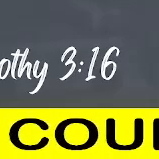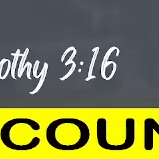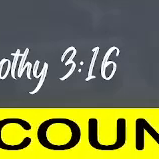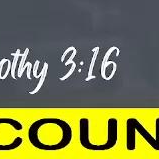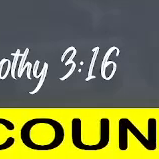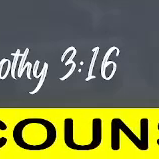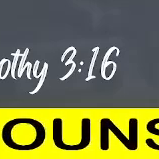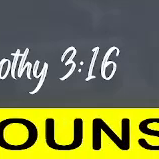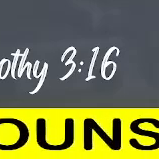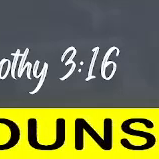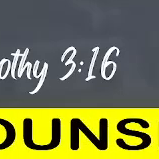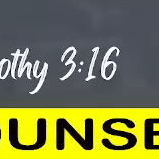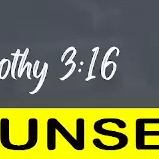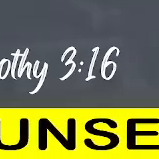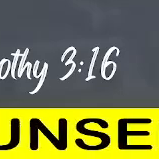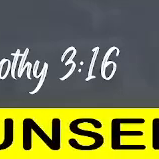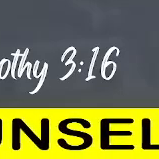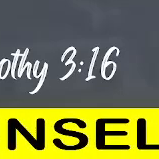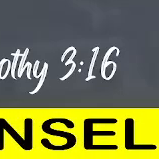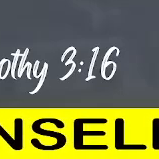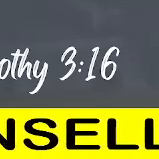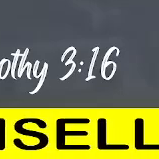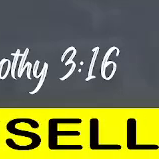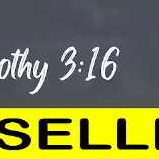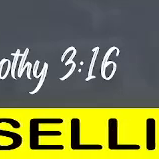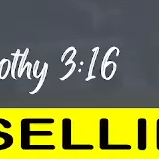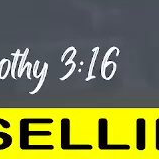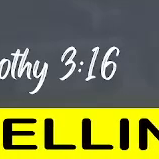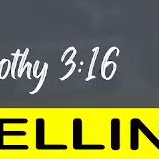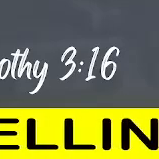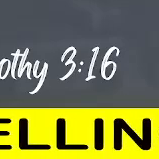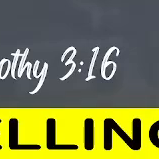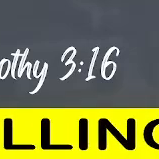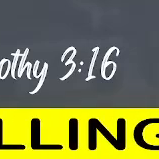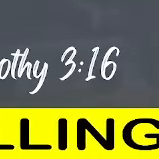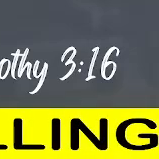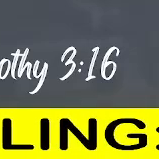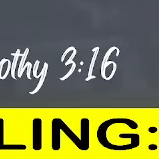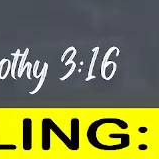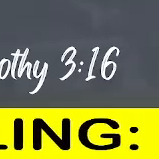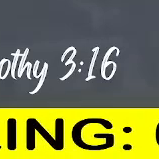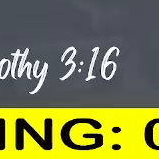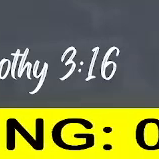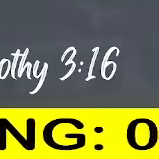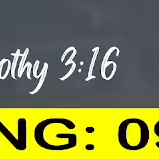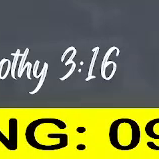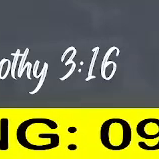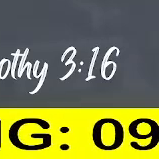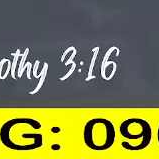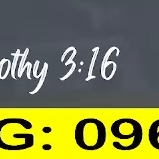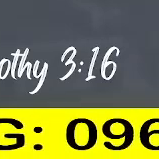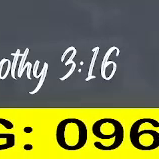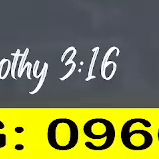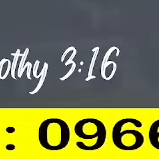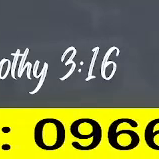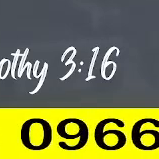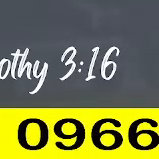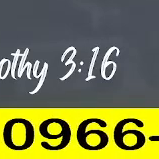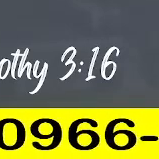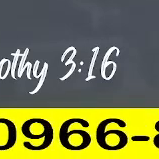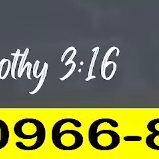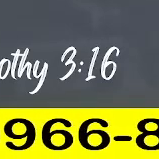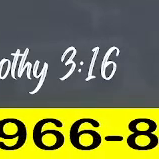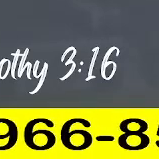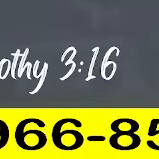ang mag-aalay noon. Ibibigay ko po yun sa priest. Okay? Or ibibigay ko po yan doon sa mga